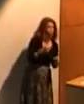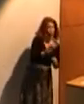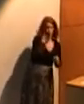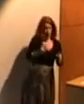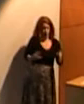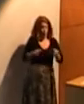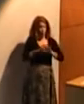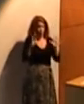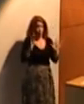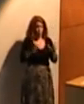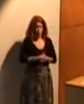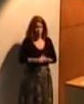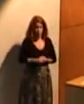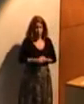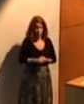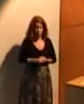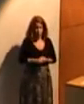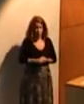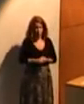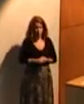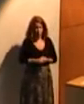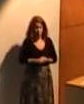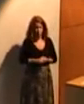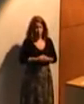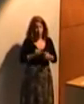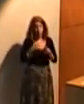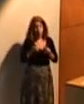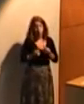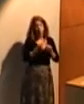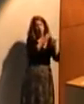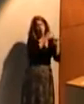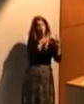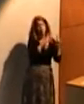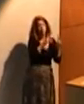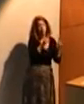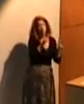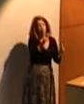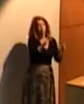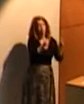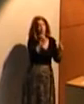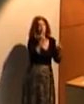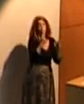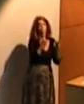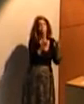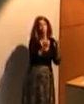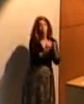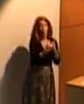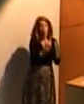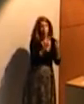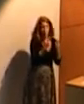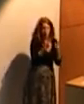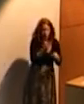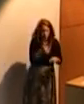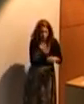sur laquelle enfin du moins d'état dire des six années d'épreuves en tout cas des idées sur laquelle le relevions aurait une origine commune mais